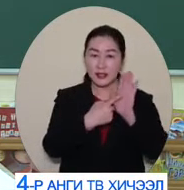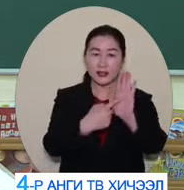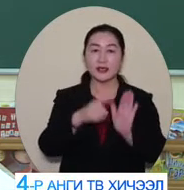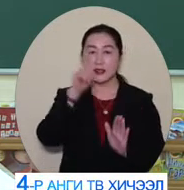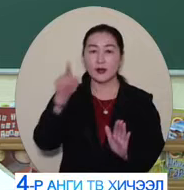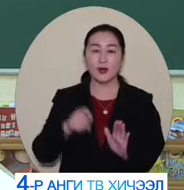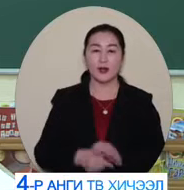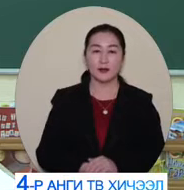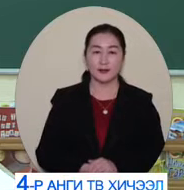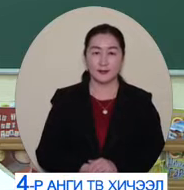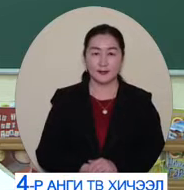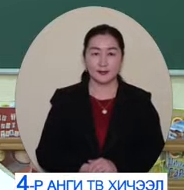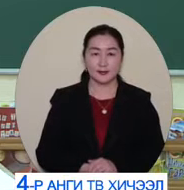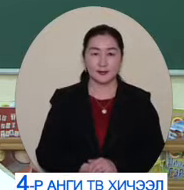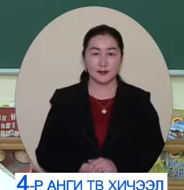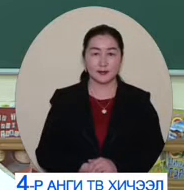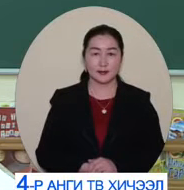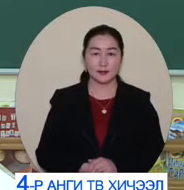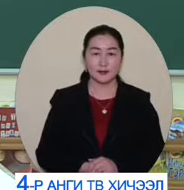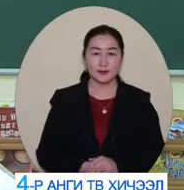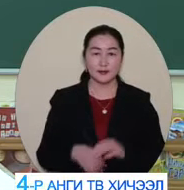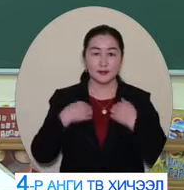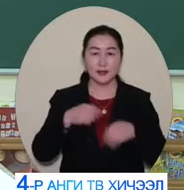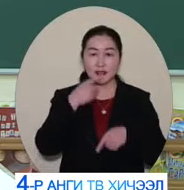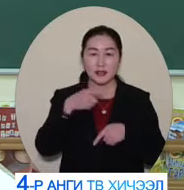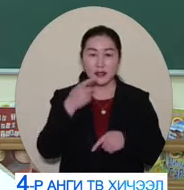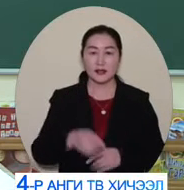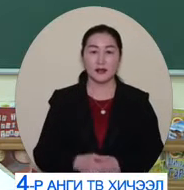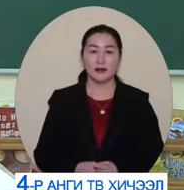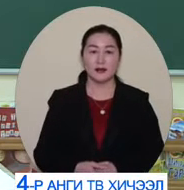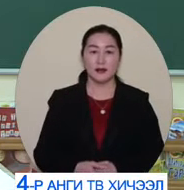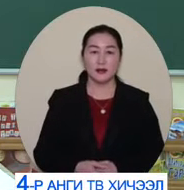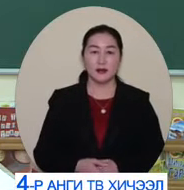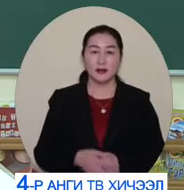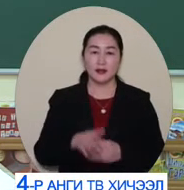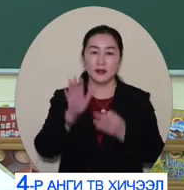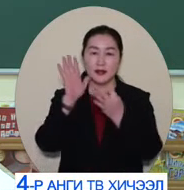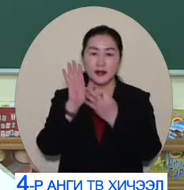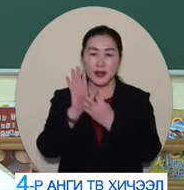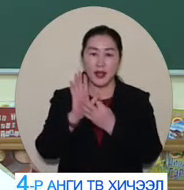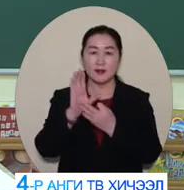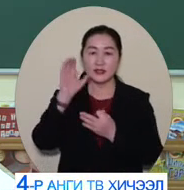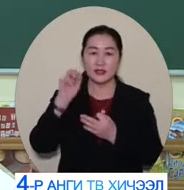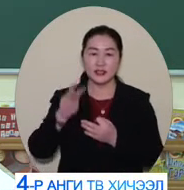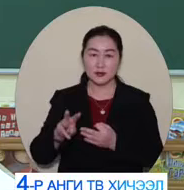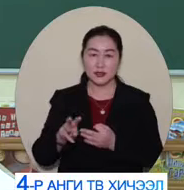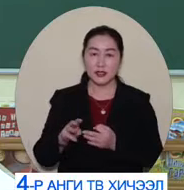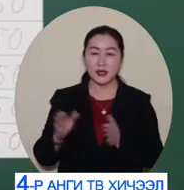400 см-ийг 50 дахин багасгахад хэдэн см-ээр илэрхийлэх вэ? 400 см-ийг 50 дахин